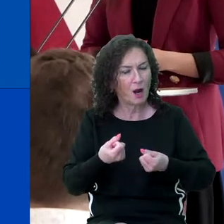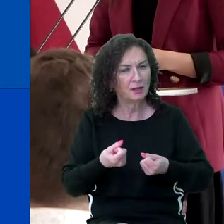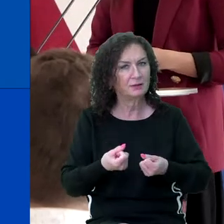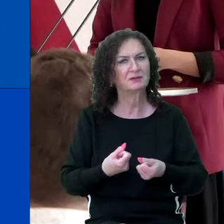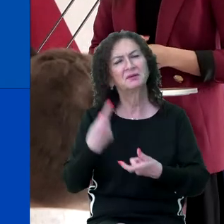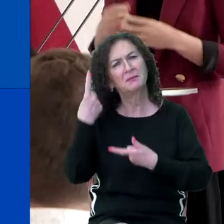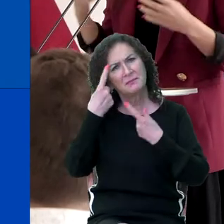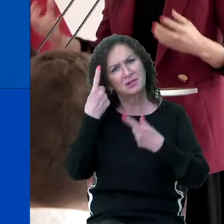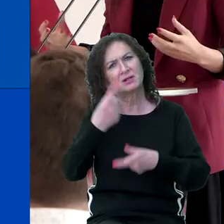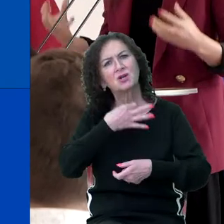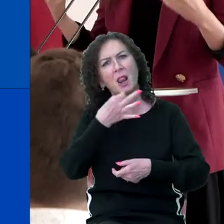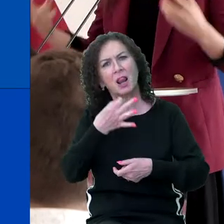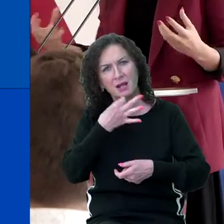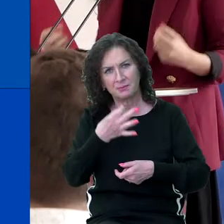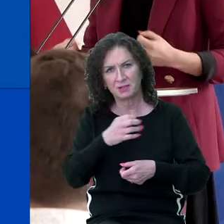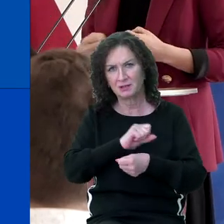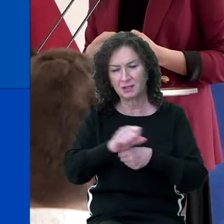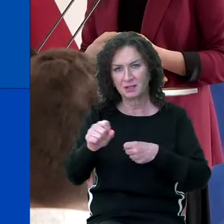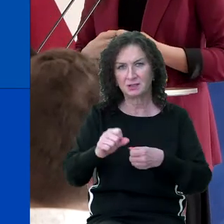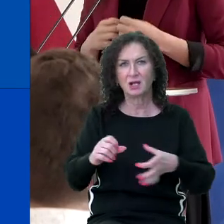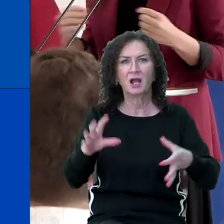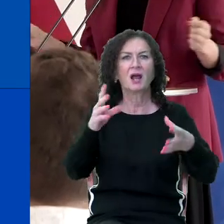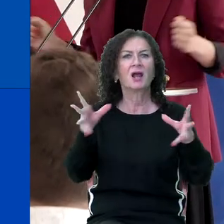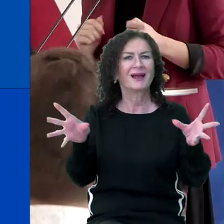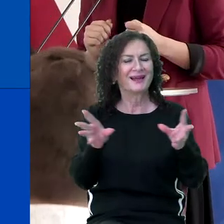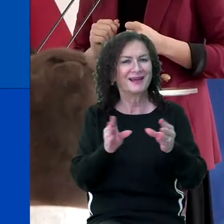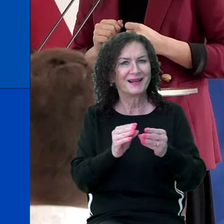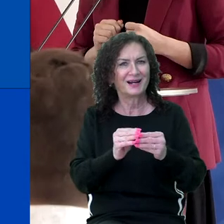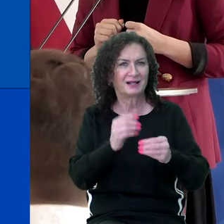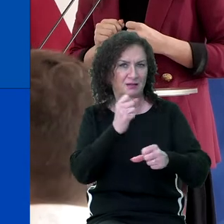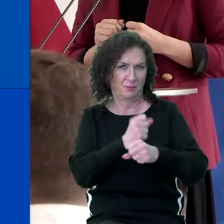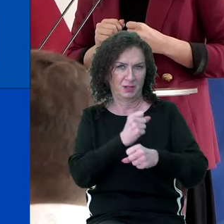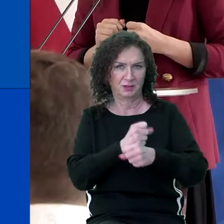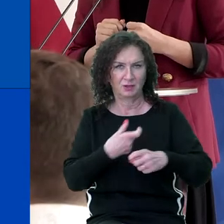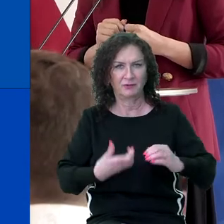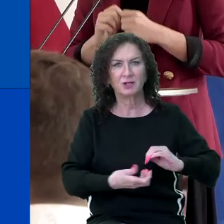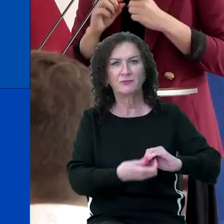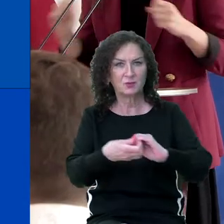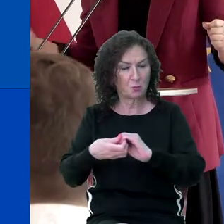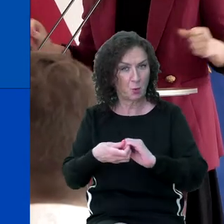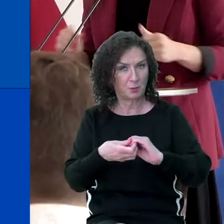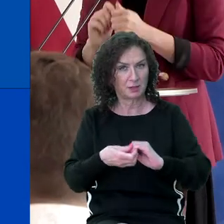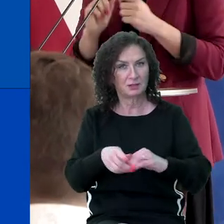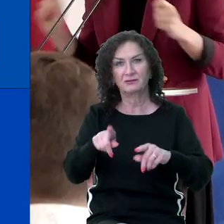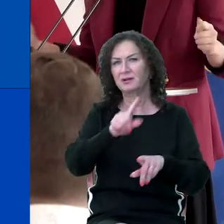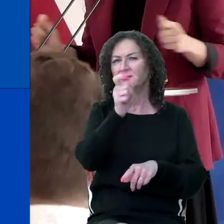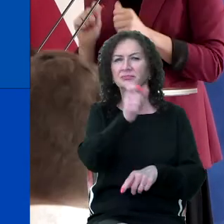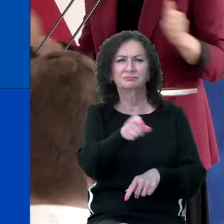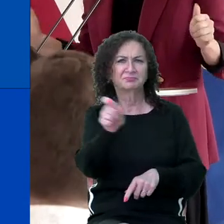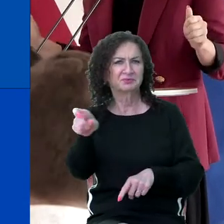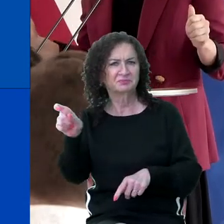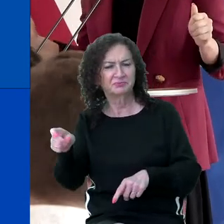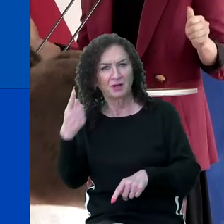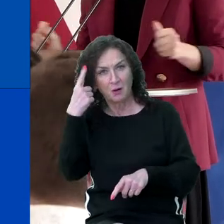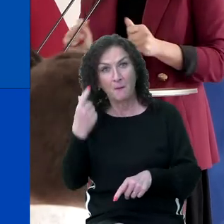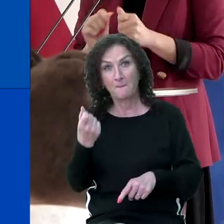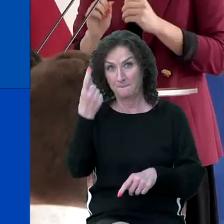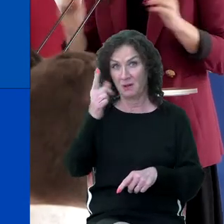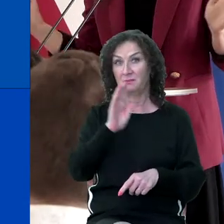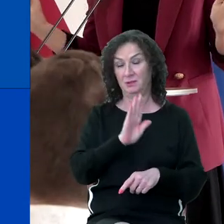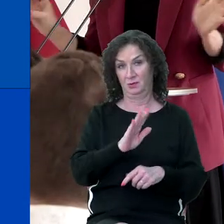z tymi wszystkimi, którzy mają pomysły, bo my nie mamy monopolu na pomysły. administracja, urzędnicy nie mają monopolne